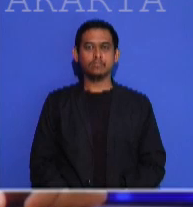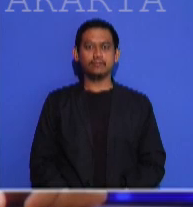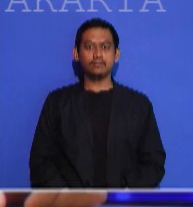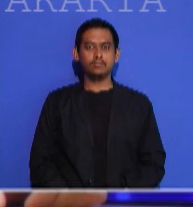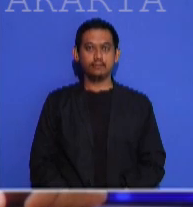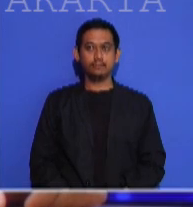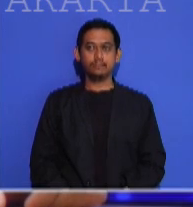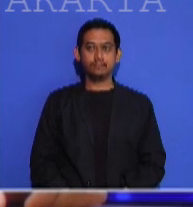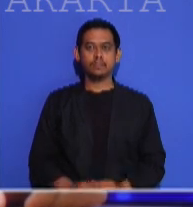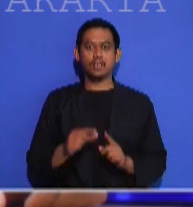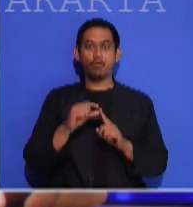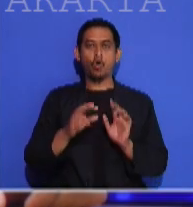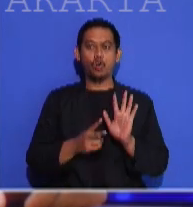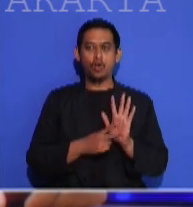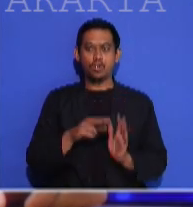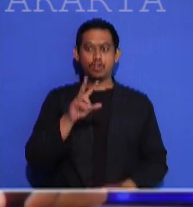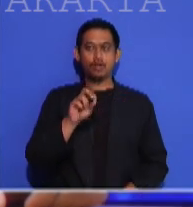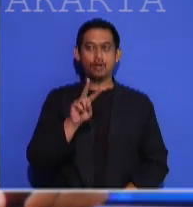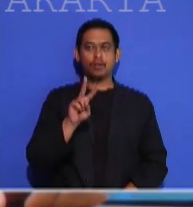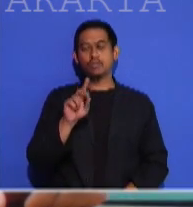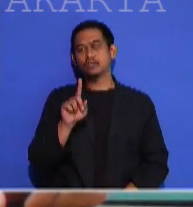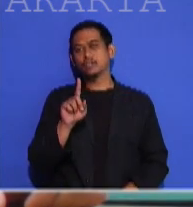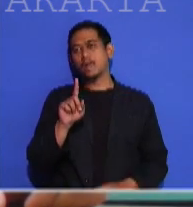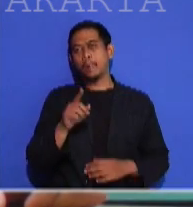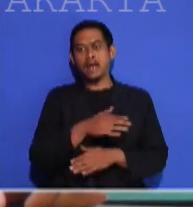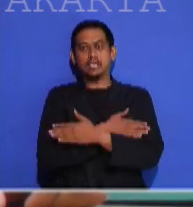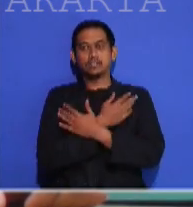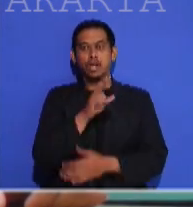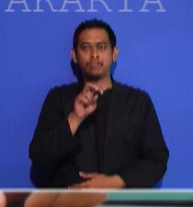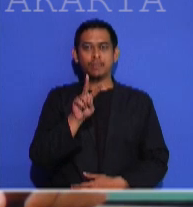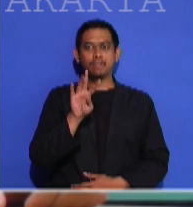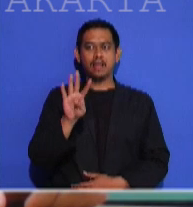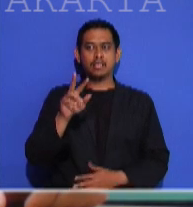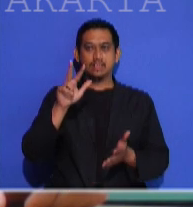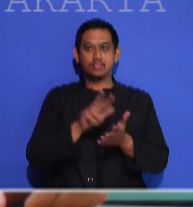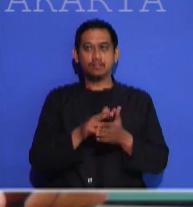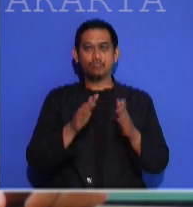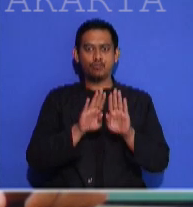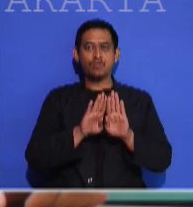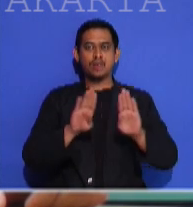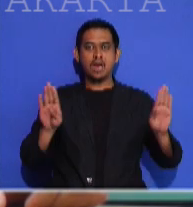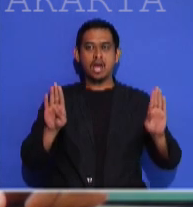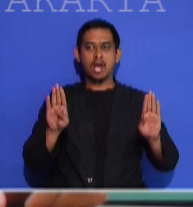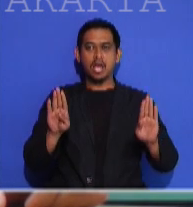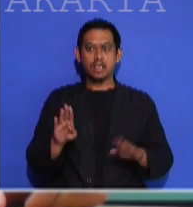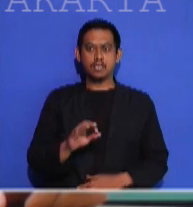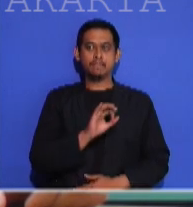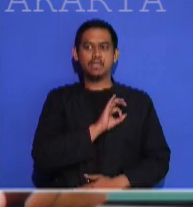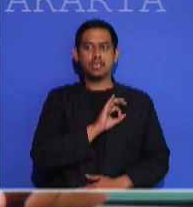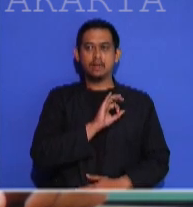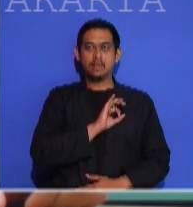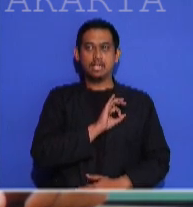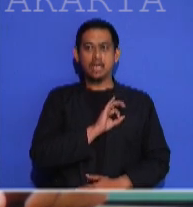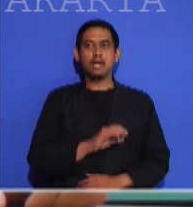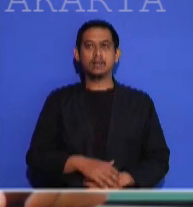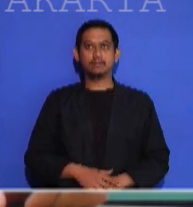Pekan Olahraga Nasional Pon ke-21 Aceh Sumatera Utara 2024 resmi dibuka oleh Presiden Joko Widodo tadi malam dengan